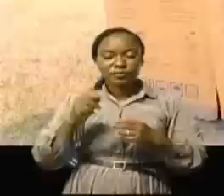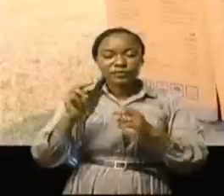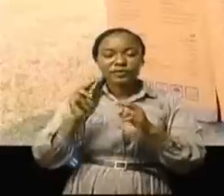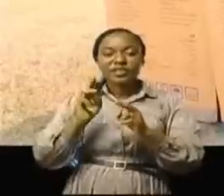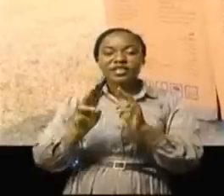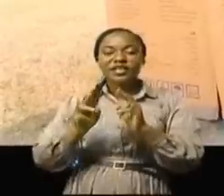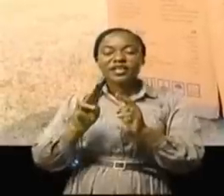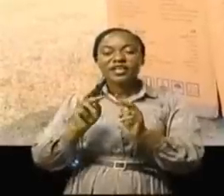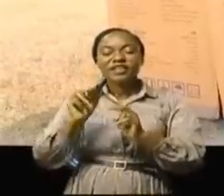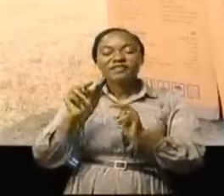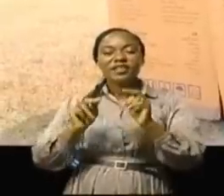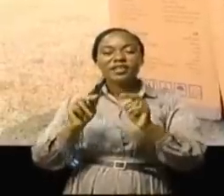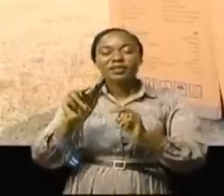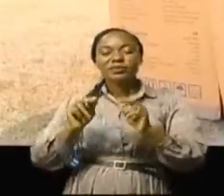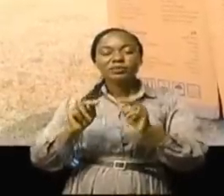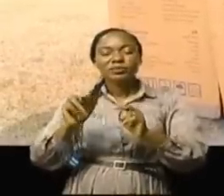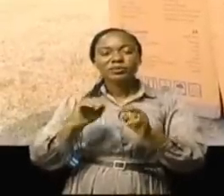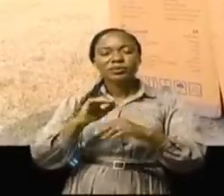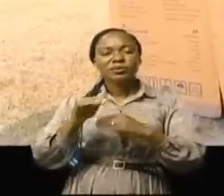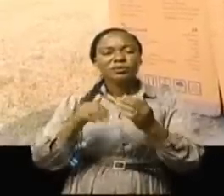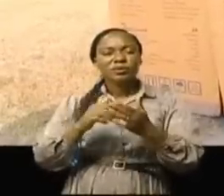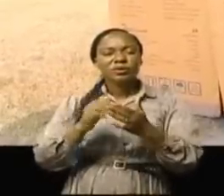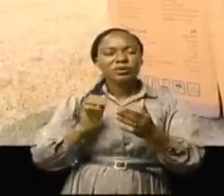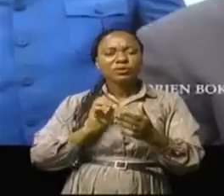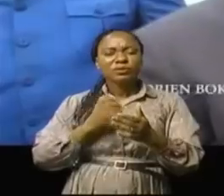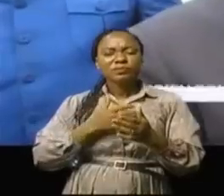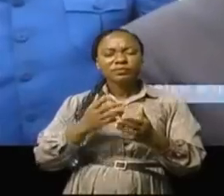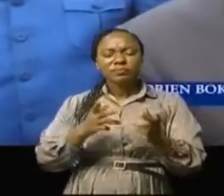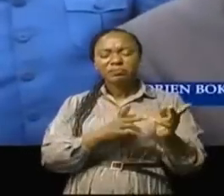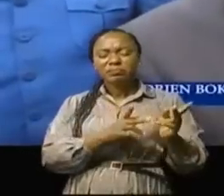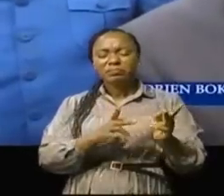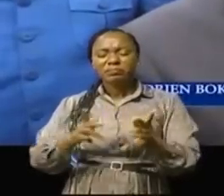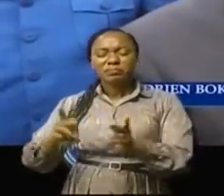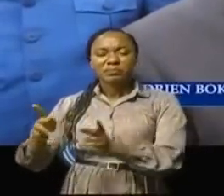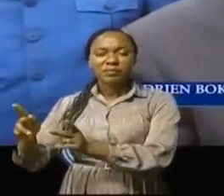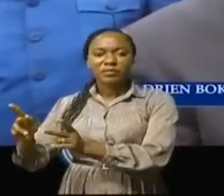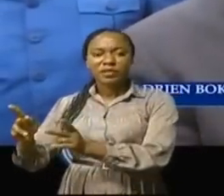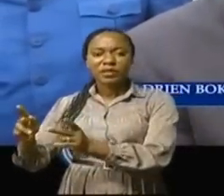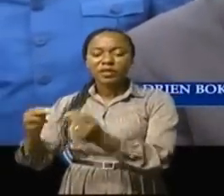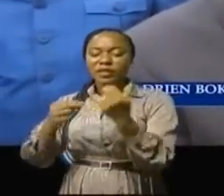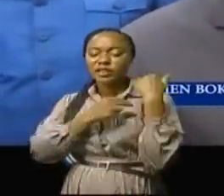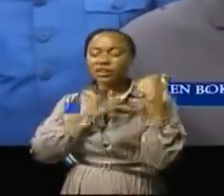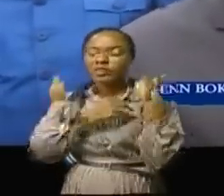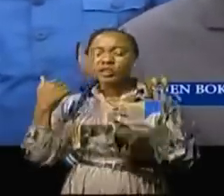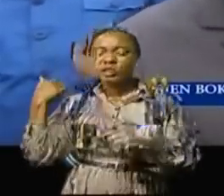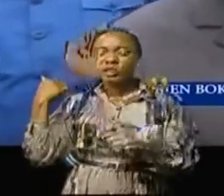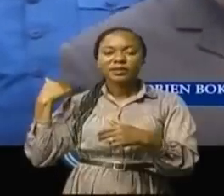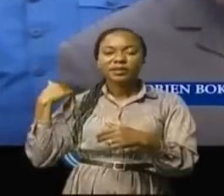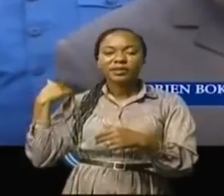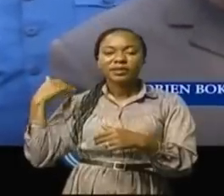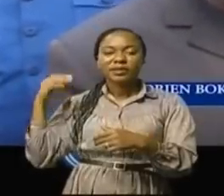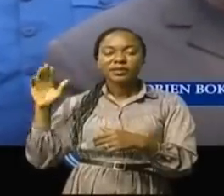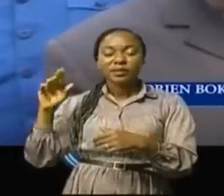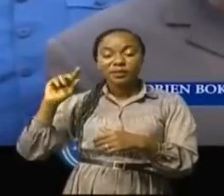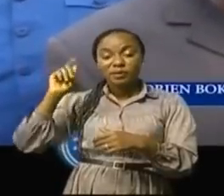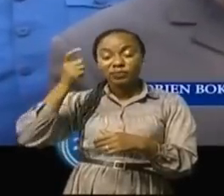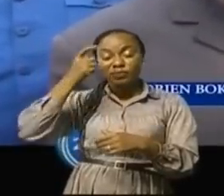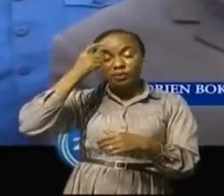l'évaluation de tout ce qui a été notre parcours. Le chef de l'État, compris le